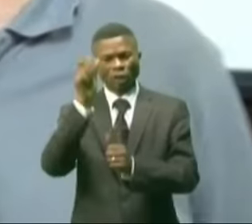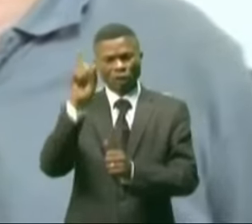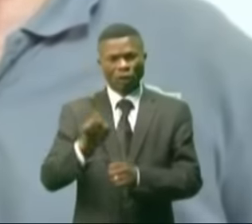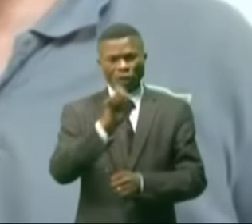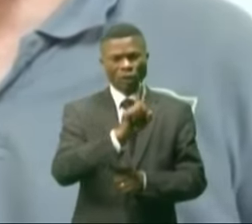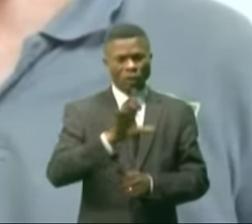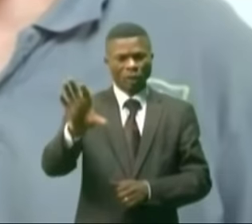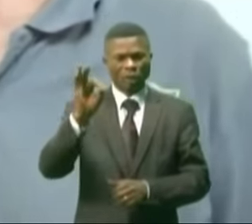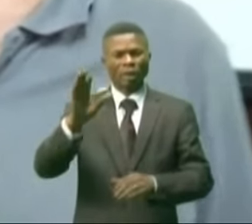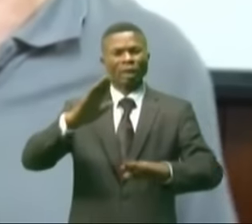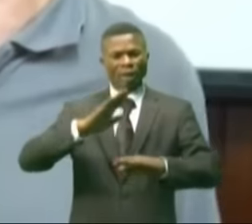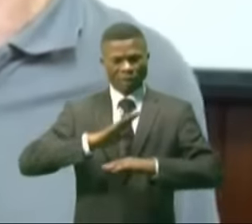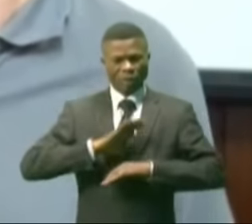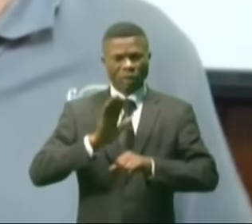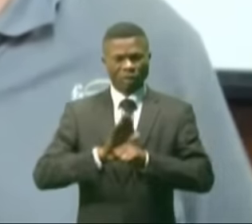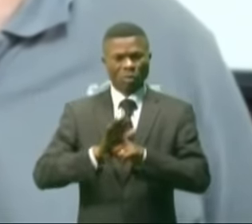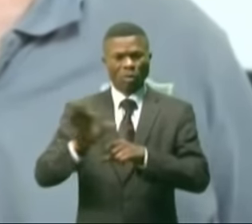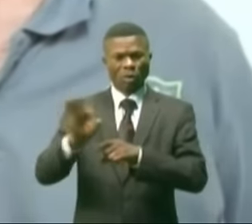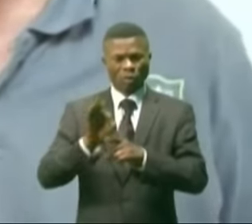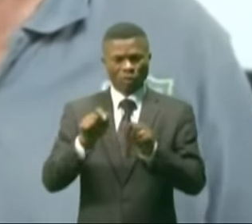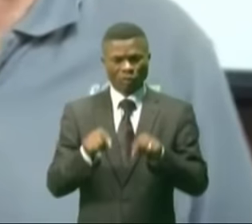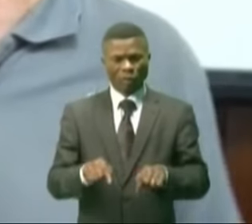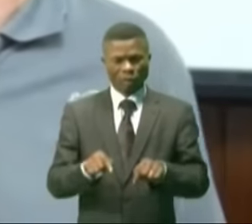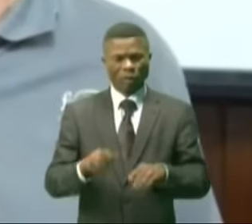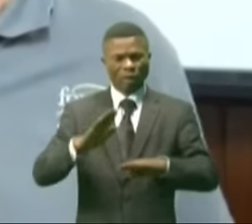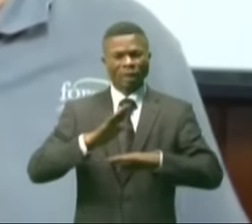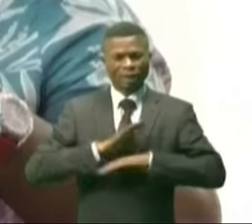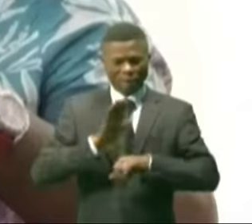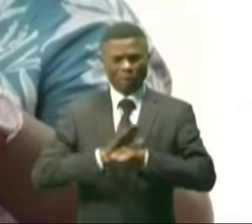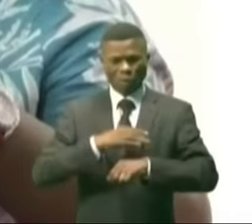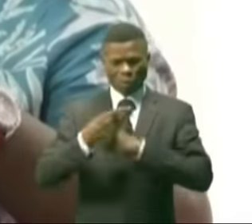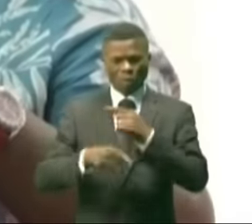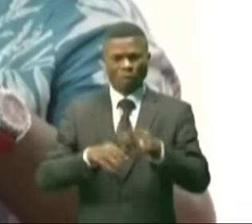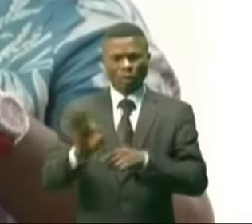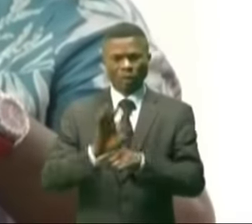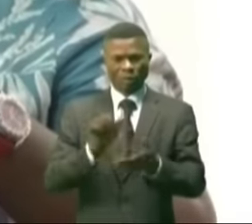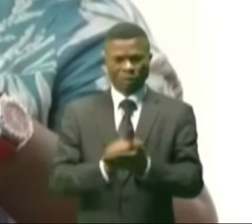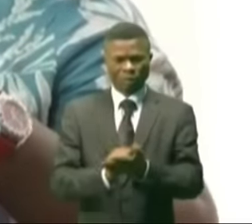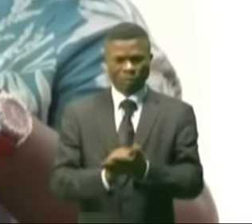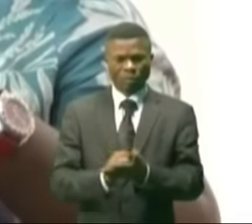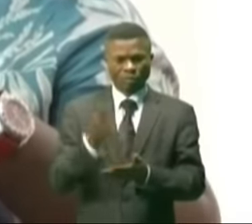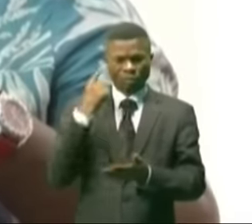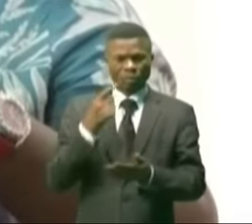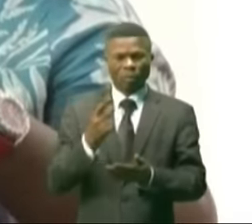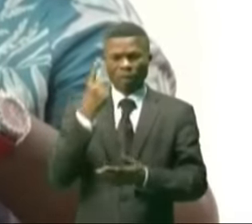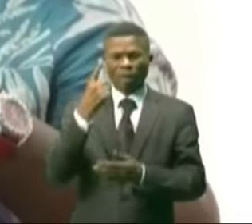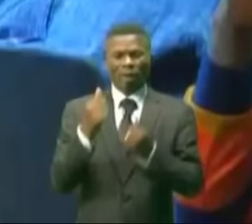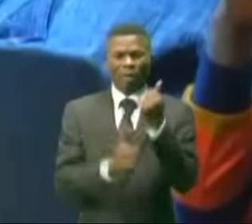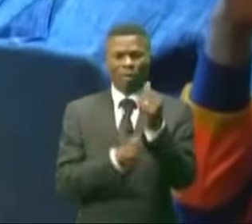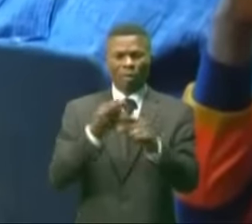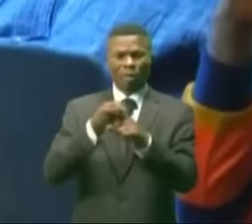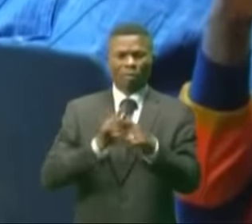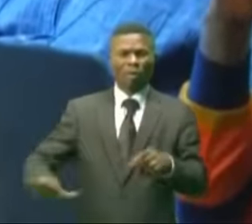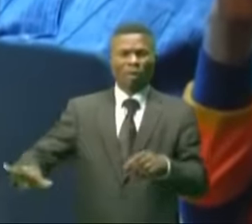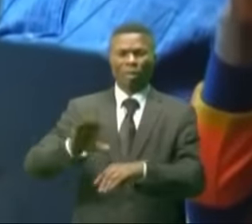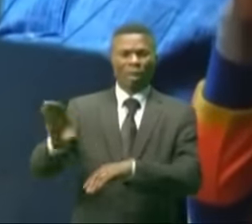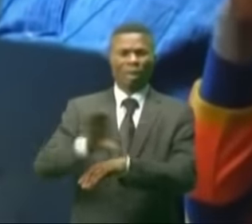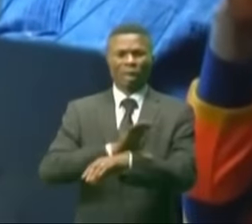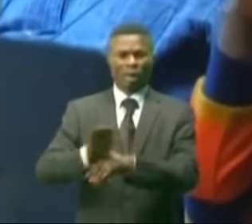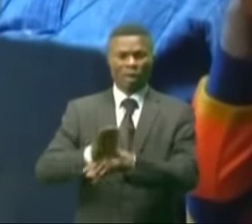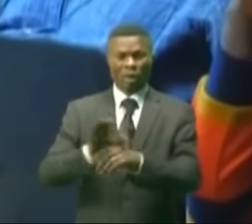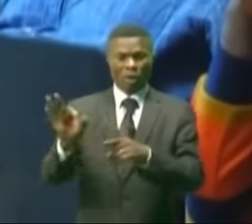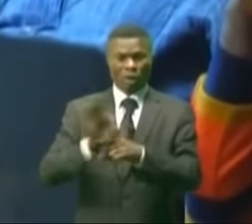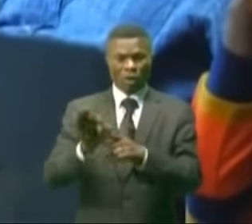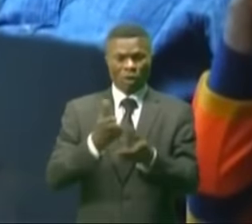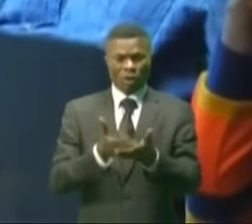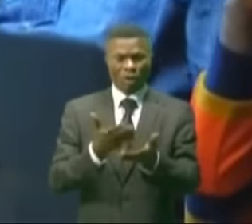quoi être satisfait. Je pense, en tant que formateur, en tout cas, je suis satisfait de comment ça s'est passé. Pour un participant venu du Cameroun, cet atelier